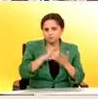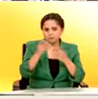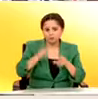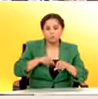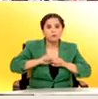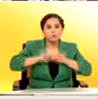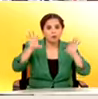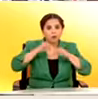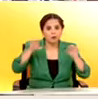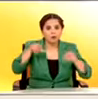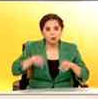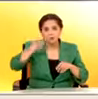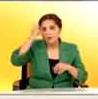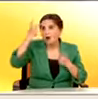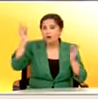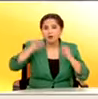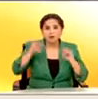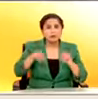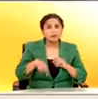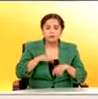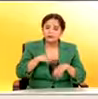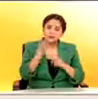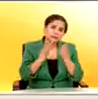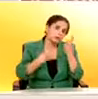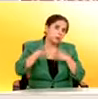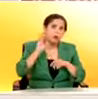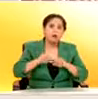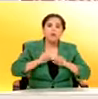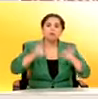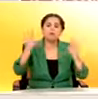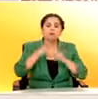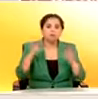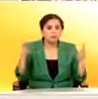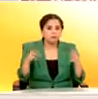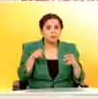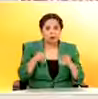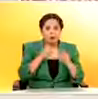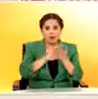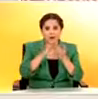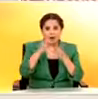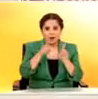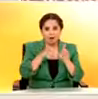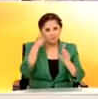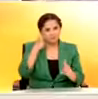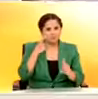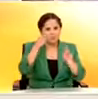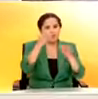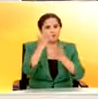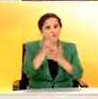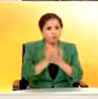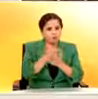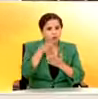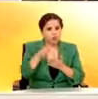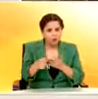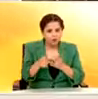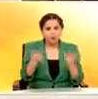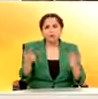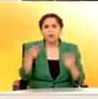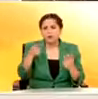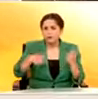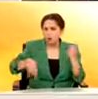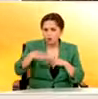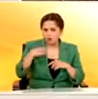भी 3 गुना से ज्यादा बढ़ गया है। हनी मिशन कार्यक्रम के तहत खादी ग्रामोद्योग ने